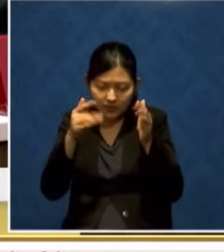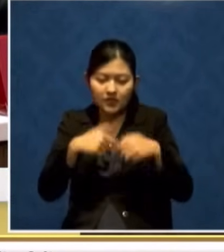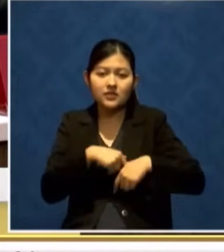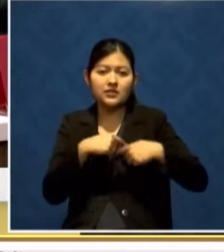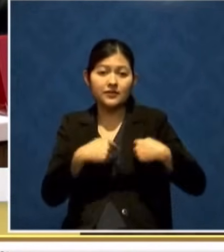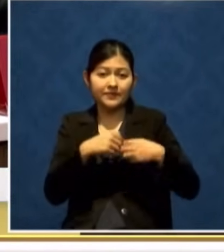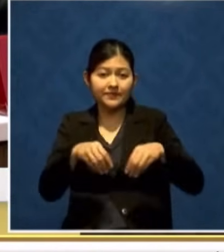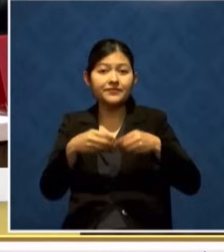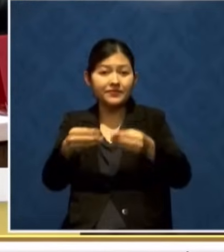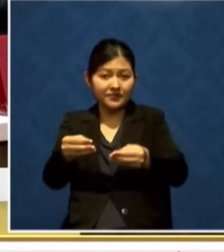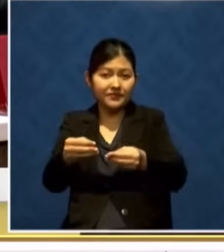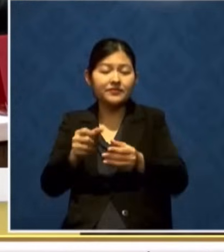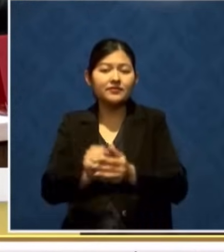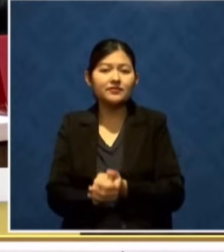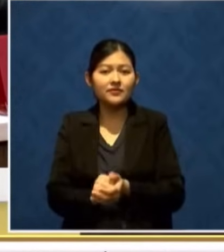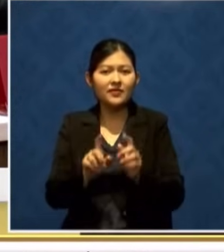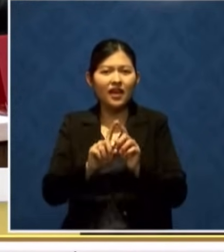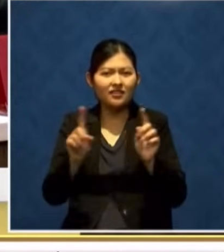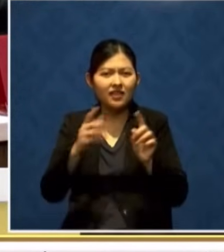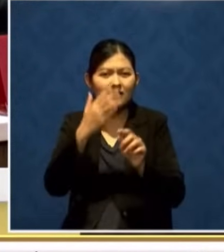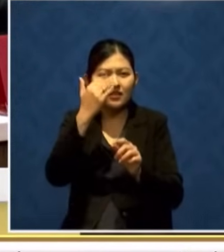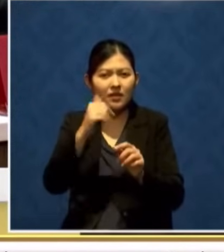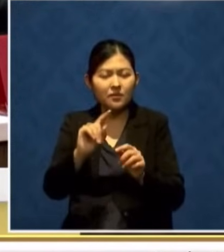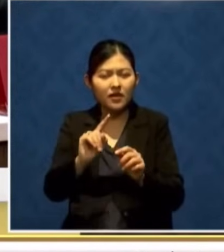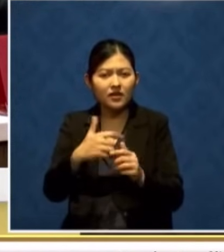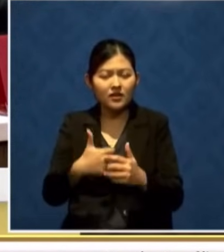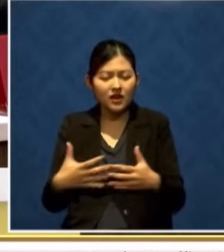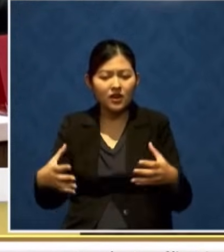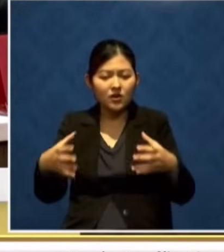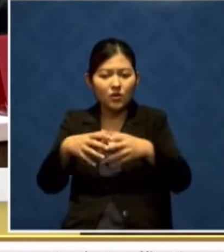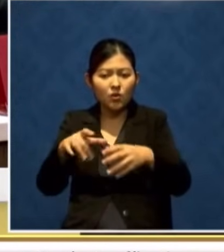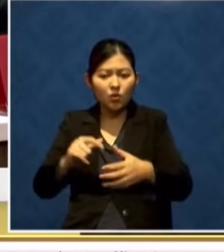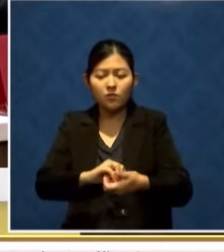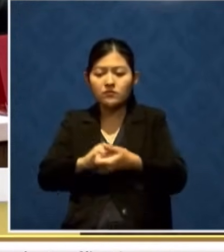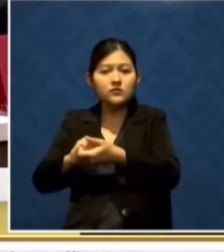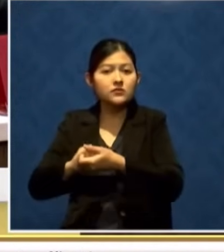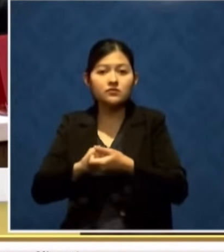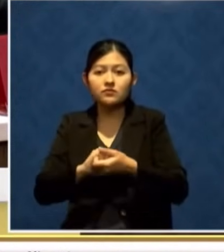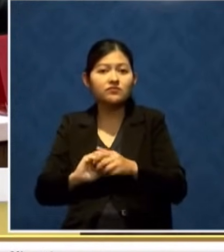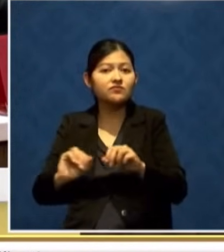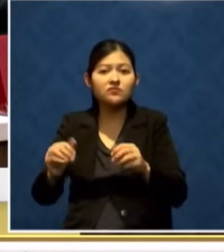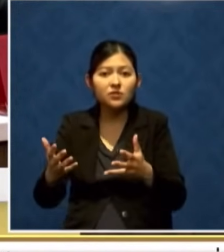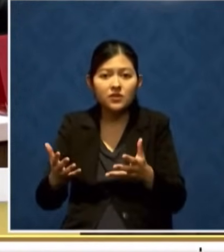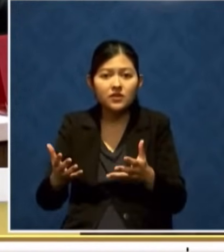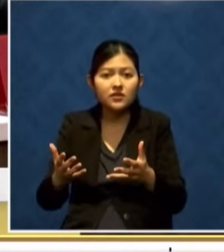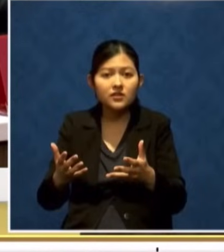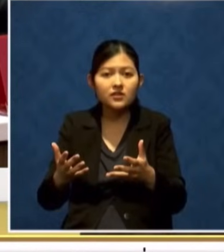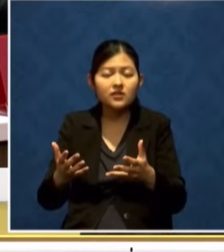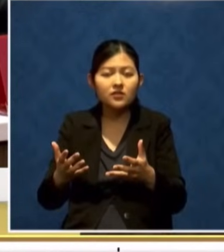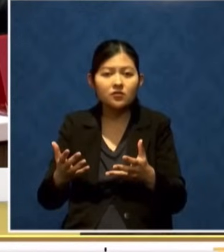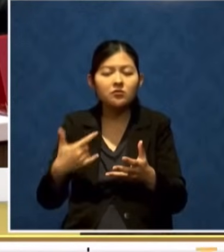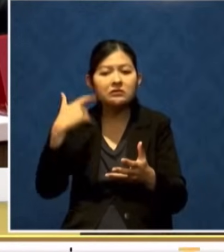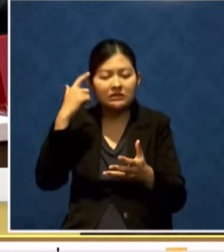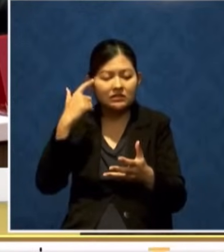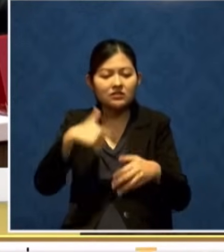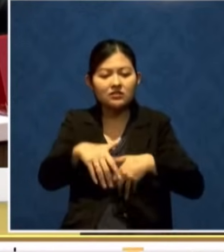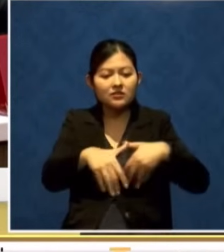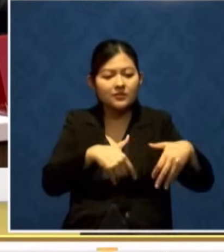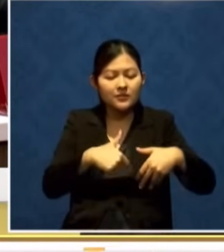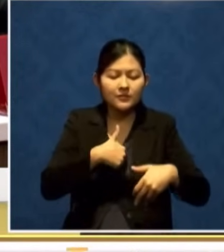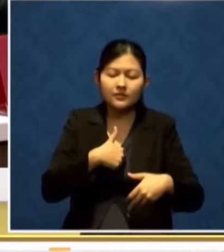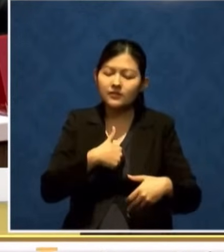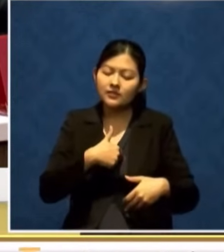แต่ว่าในองค์กรของท่านถ้าไม่มีความสมานสามัคคีผมว่าประชาชนทำใจ